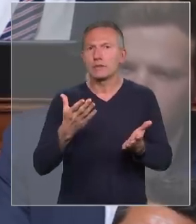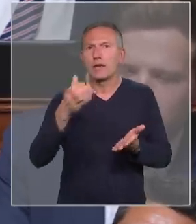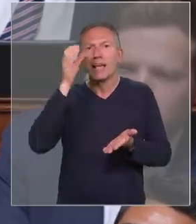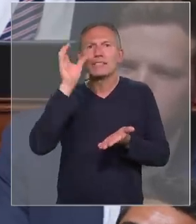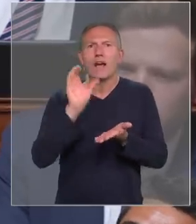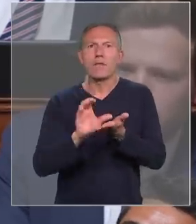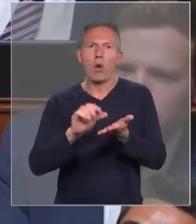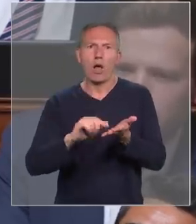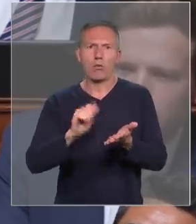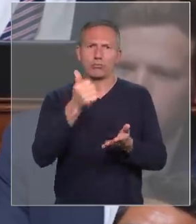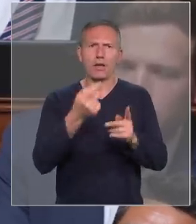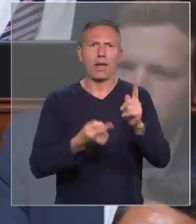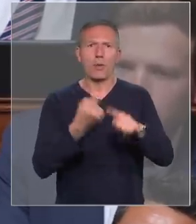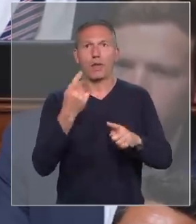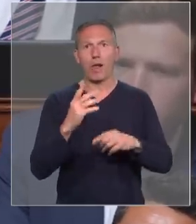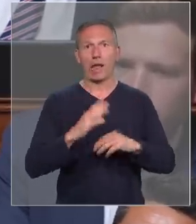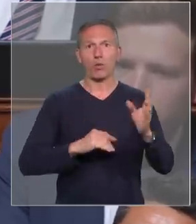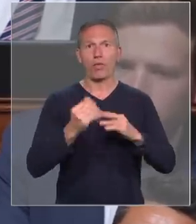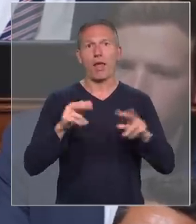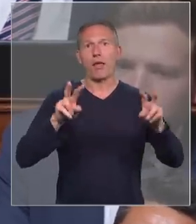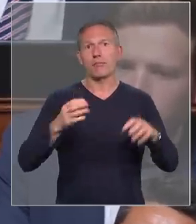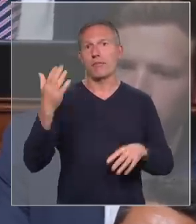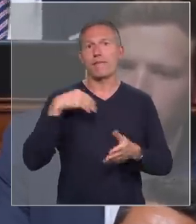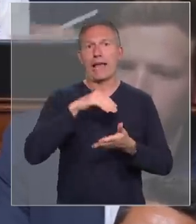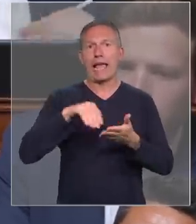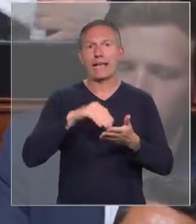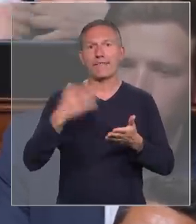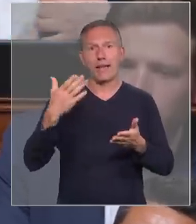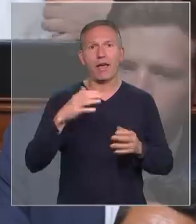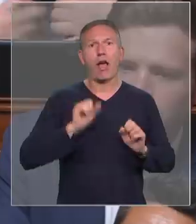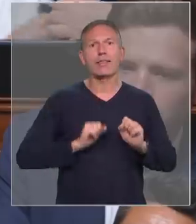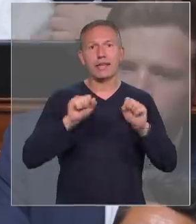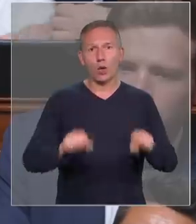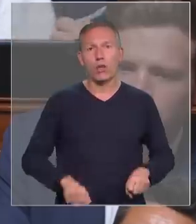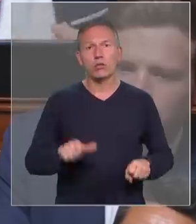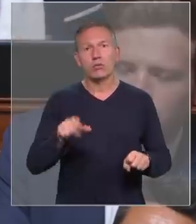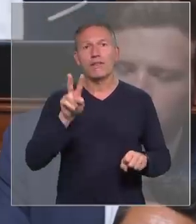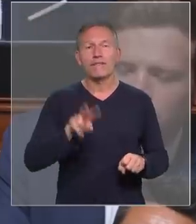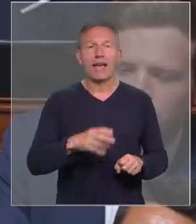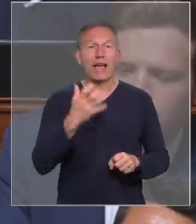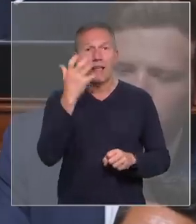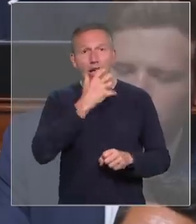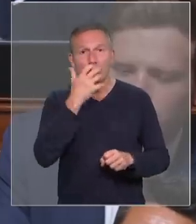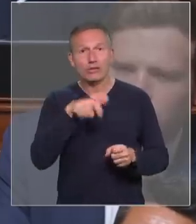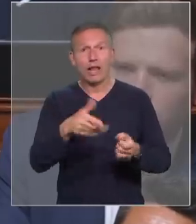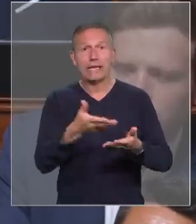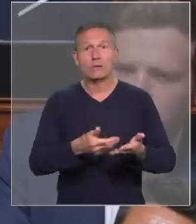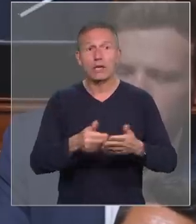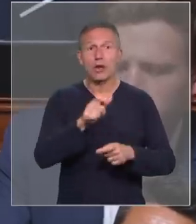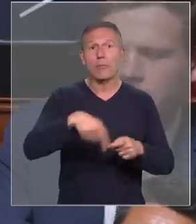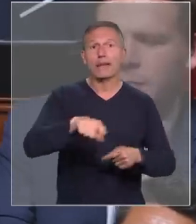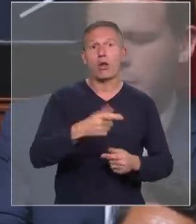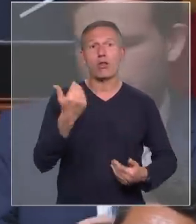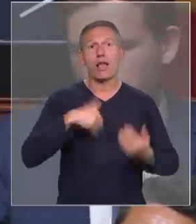de beaucoup la portion la plus considérable du bonheur, disait Sophocle dans sa tragédie Antigone. Tragique, c'est la définition même de la situation des personnes porteuses de